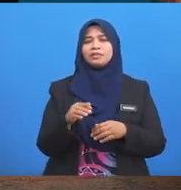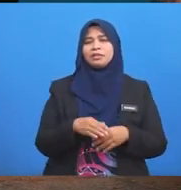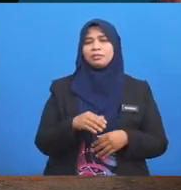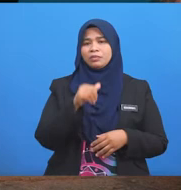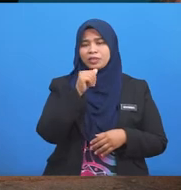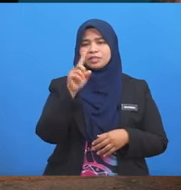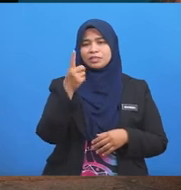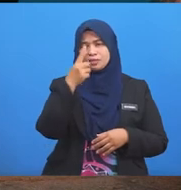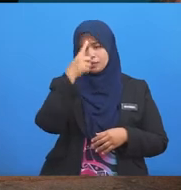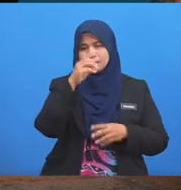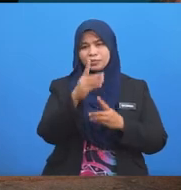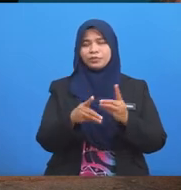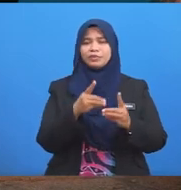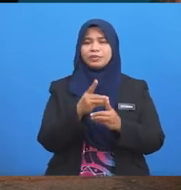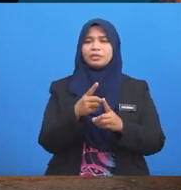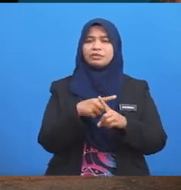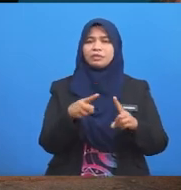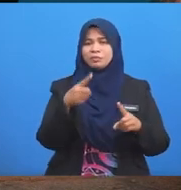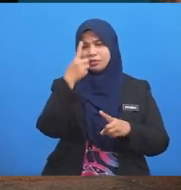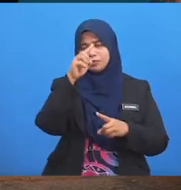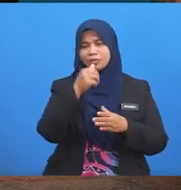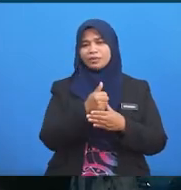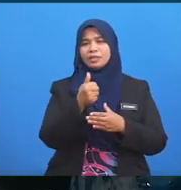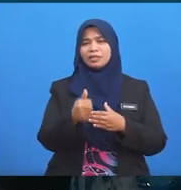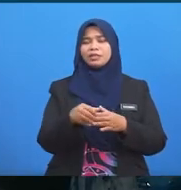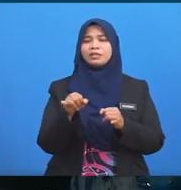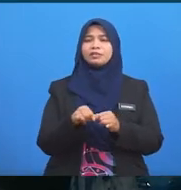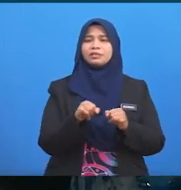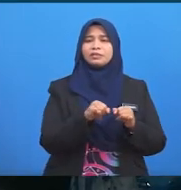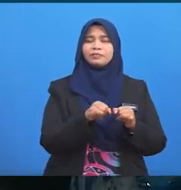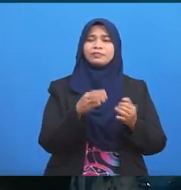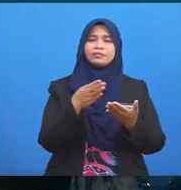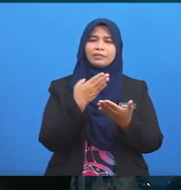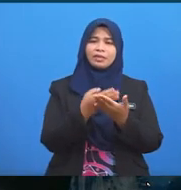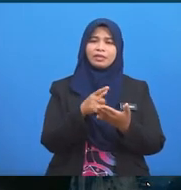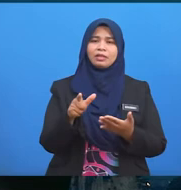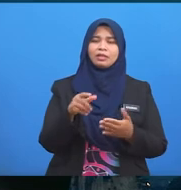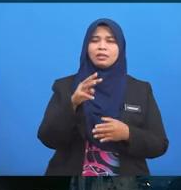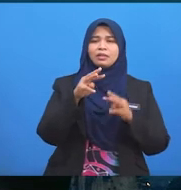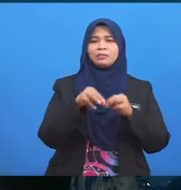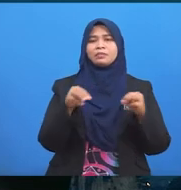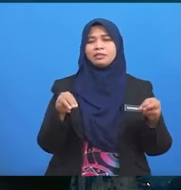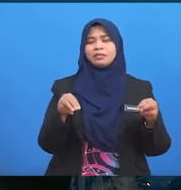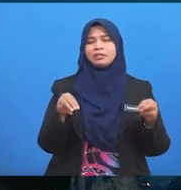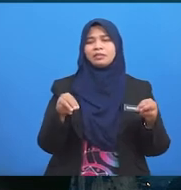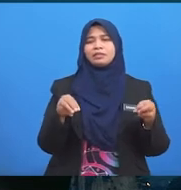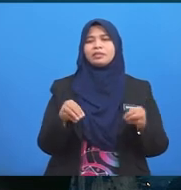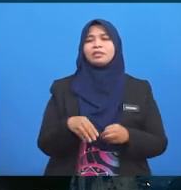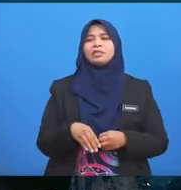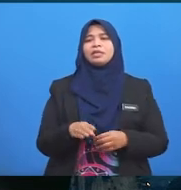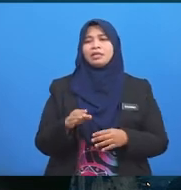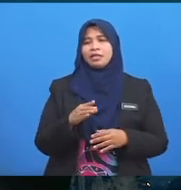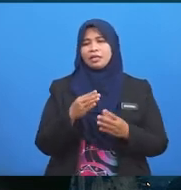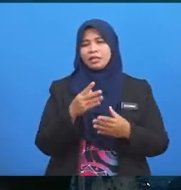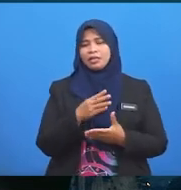sahaja untuk dunia, malahan untuk akhirat. Baiklah murid-murid, pelayaran kapal ukudu